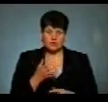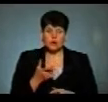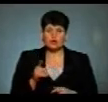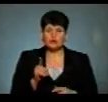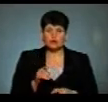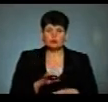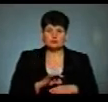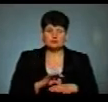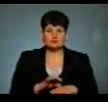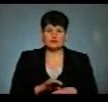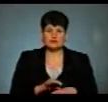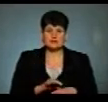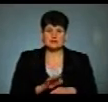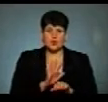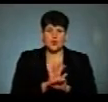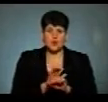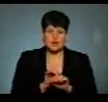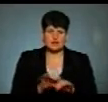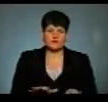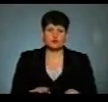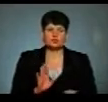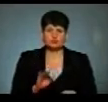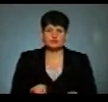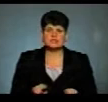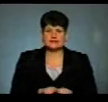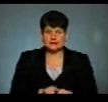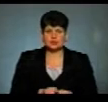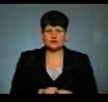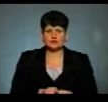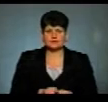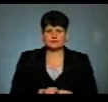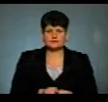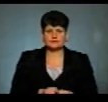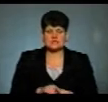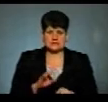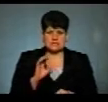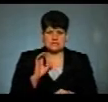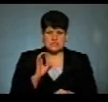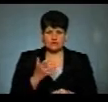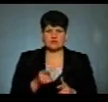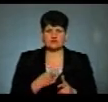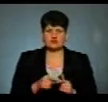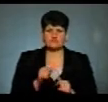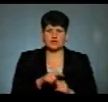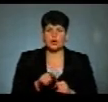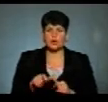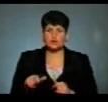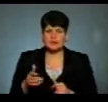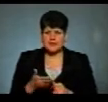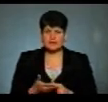протікання коронавірусу буде також значно серйозніше, аніж у тих людей, у яких